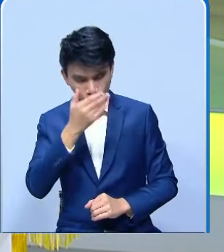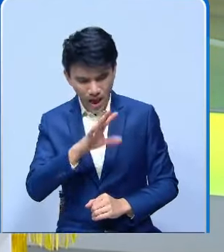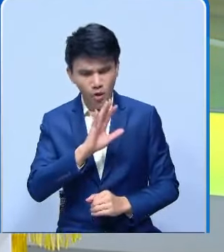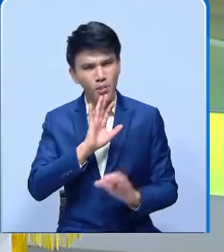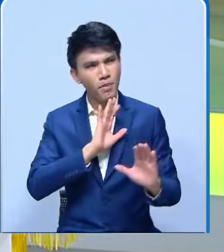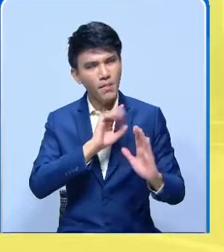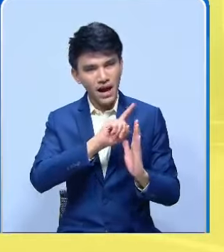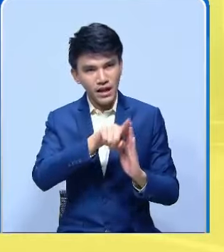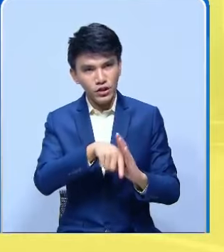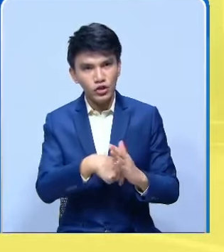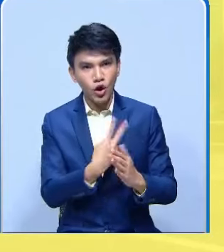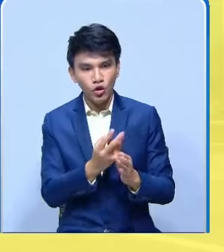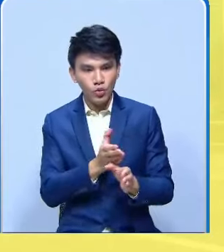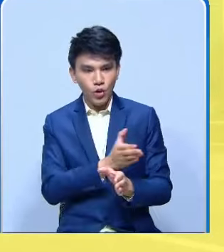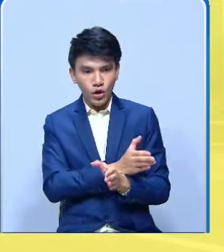ยครับ